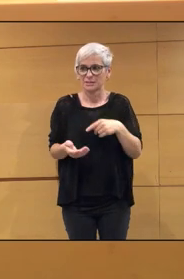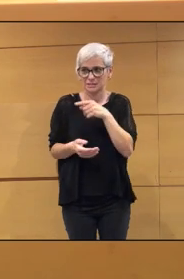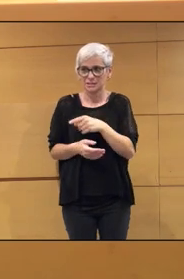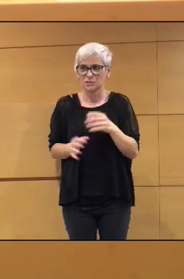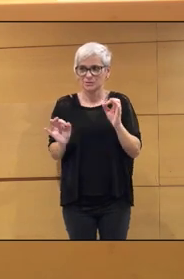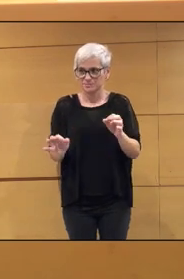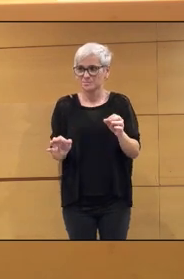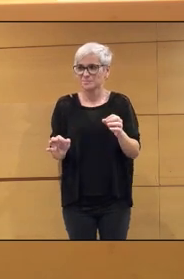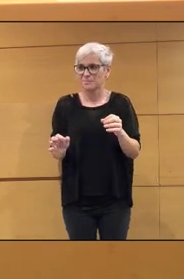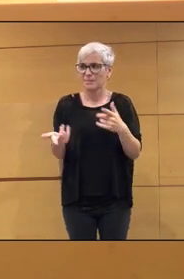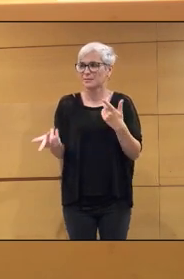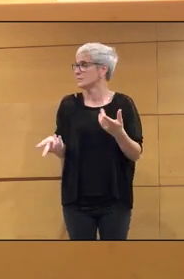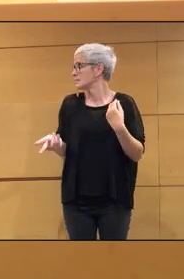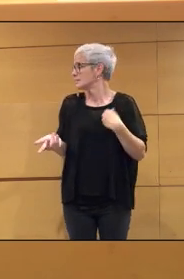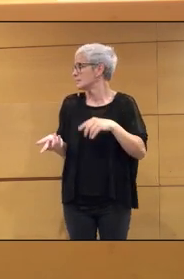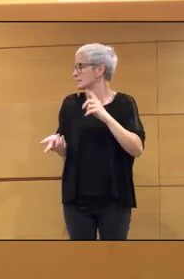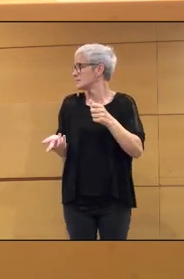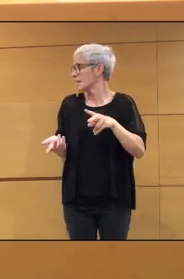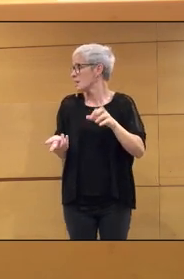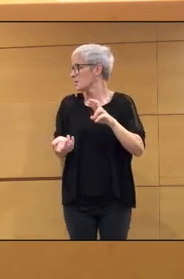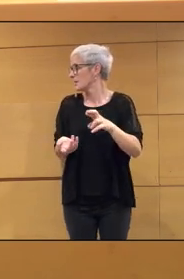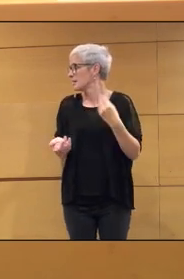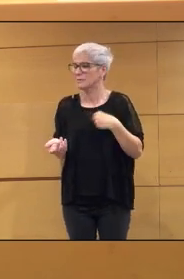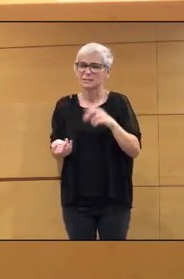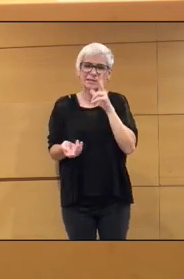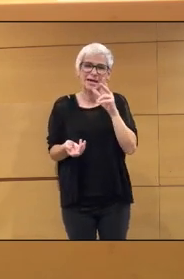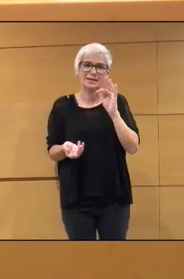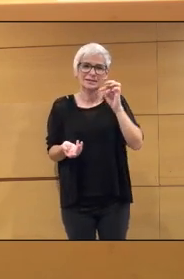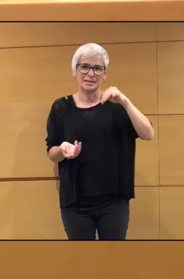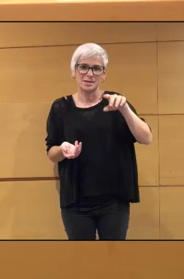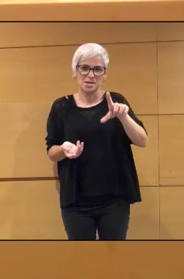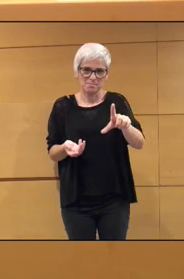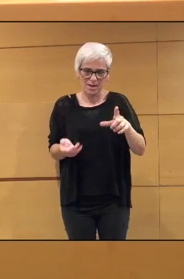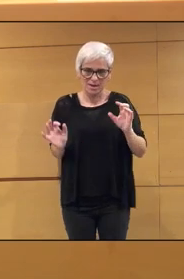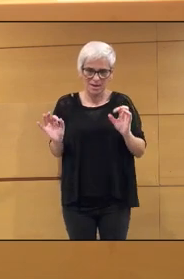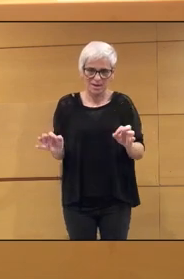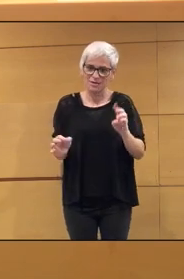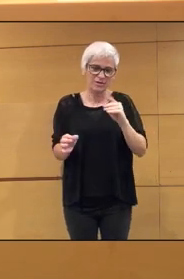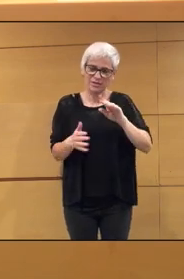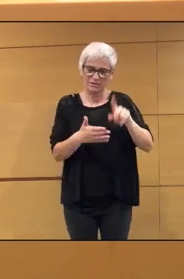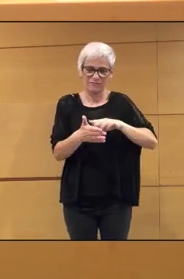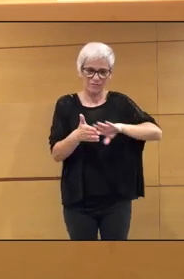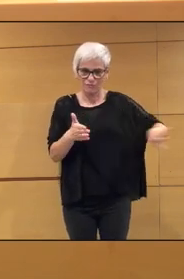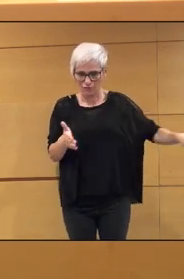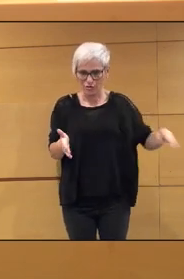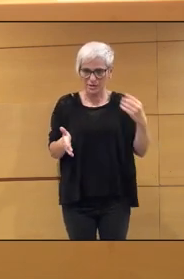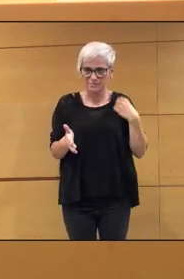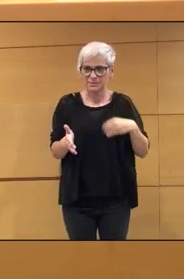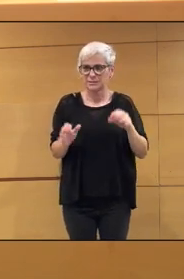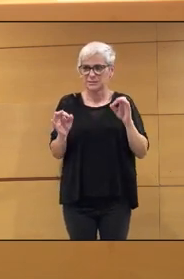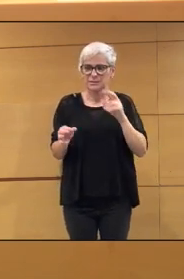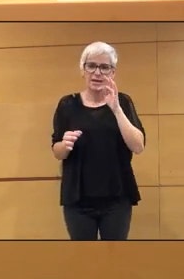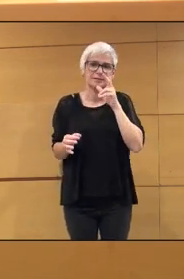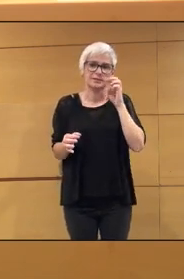Xavier Buendía. Xavier, res als HTML. Ja fora els PDFs, però que responguin els experts que